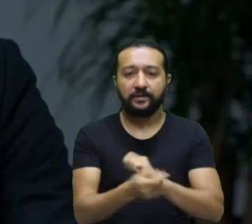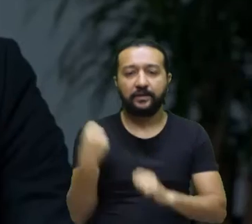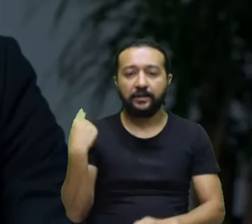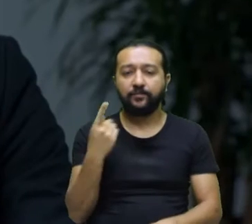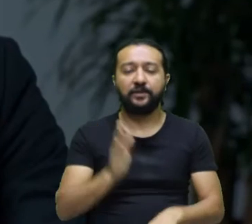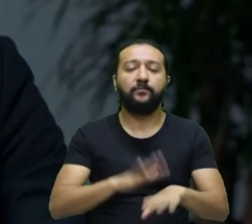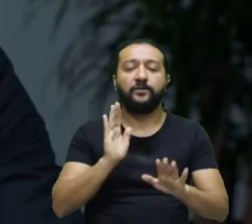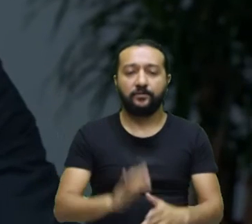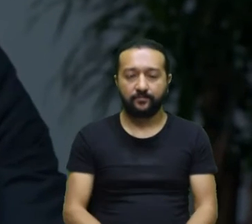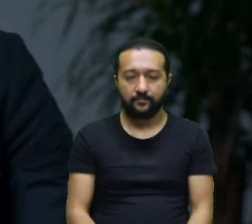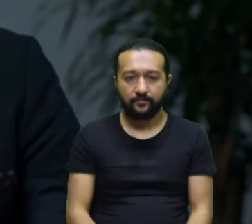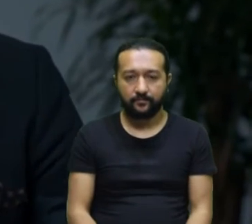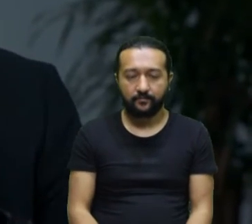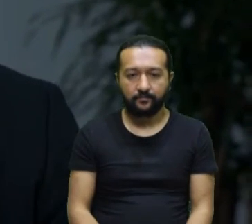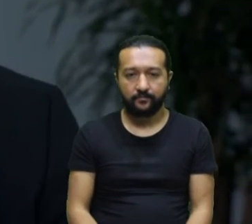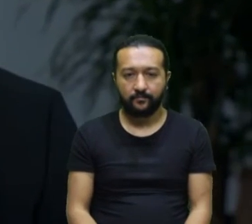gitmeyeceğim.